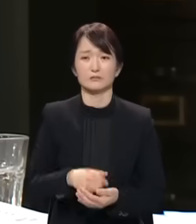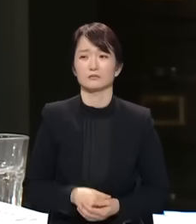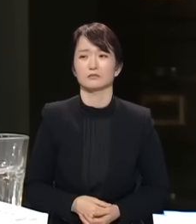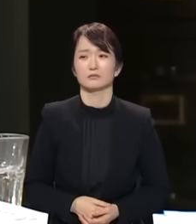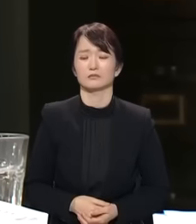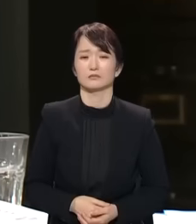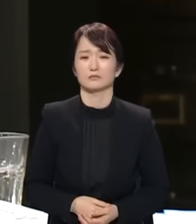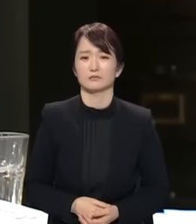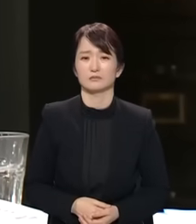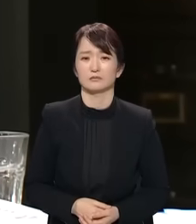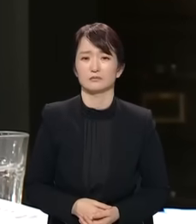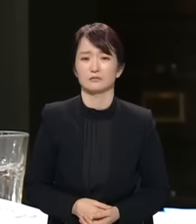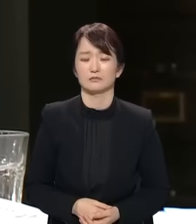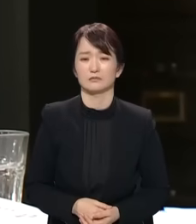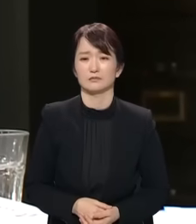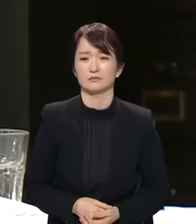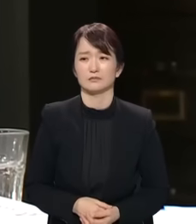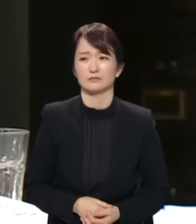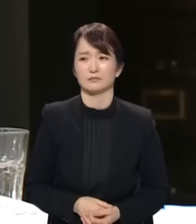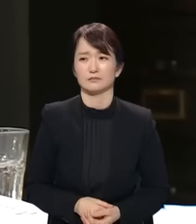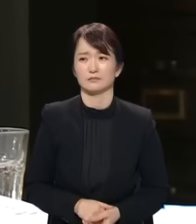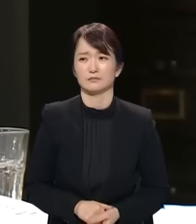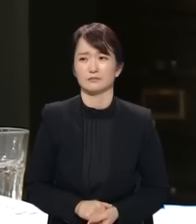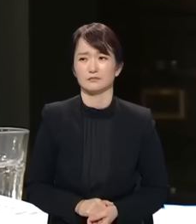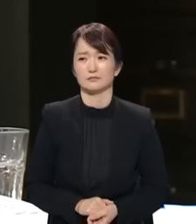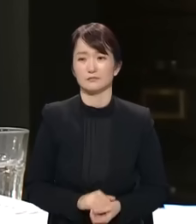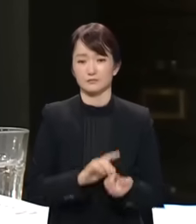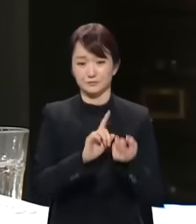좀 너무 끔찍했어요. 자, 네. 그런데